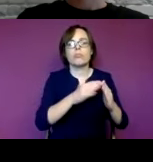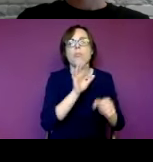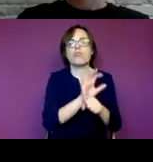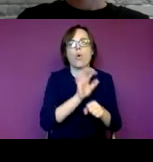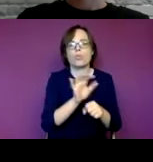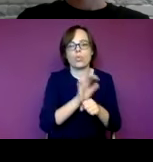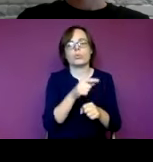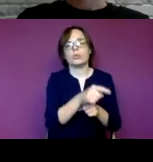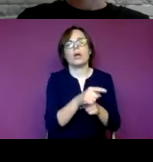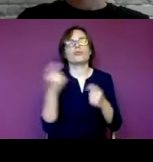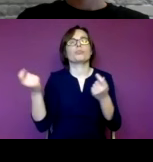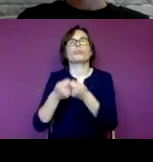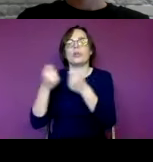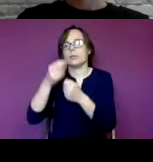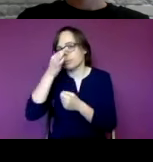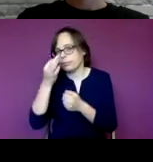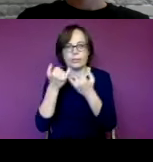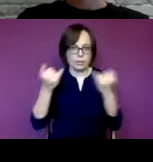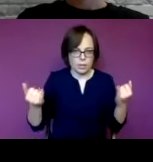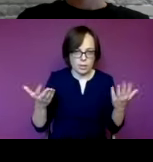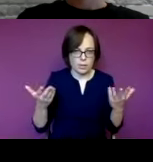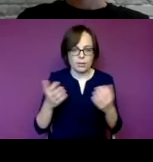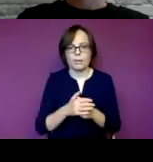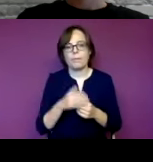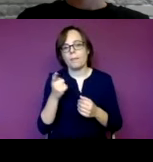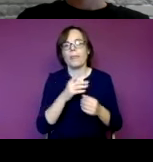takie spotkanie się tej idealnej wsi